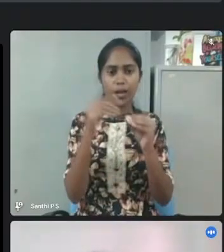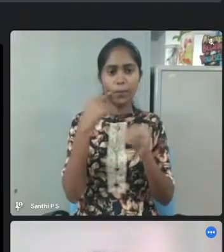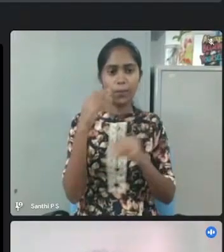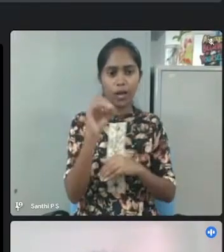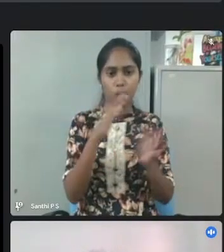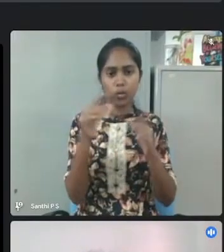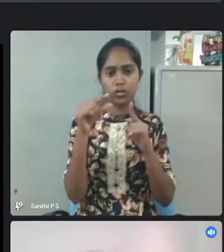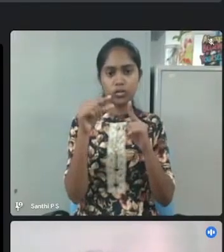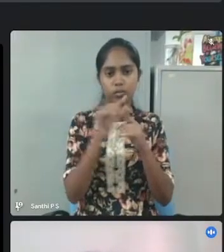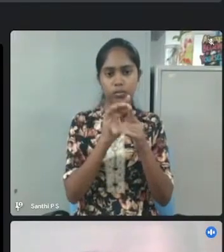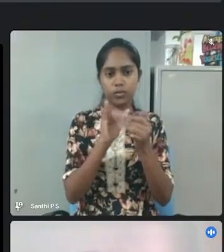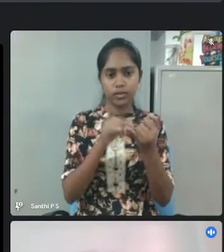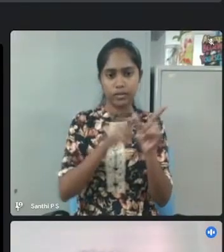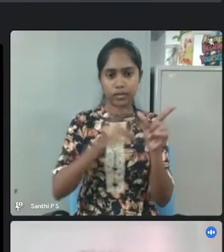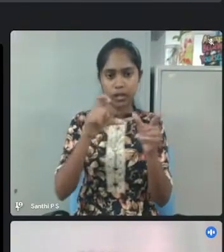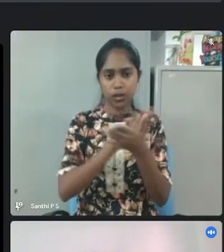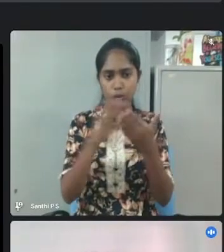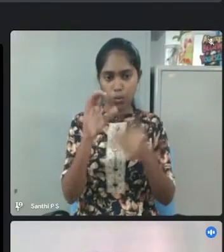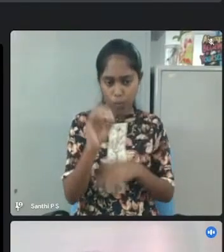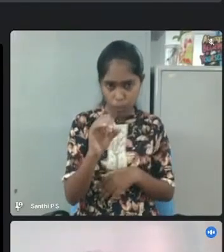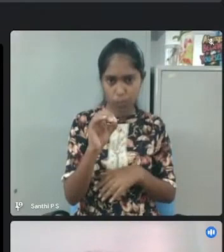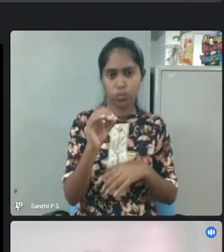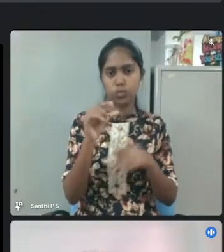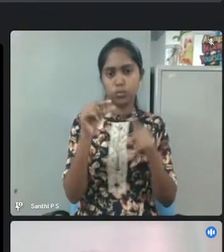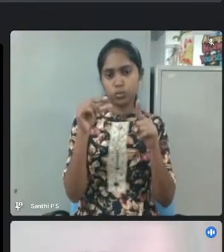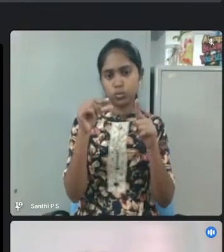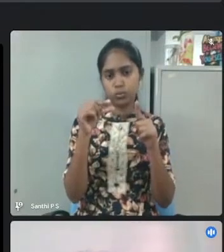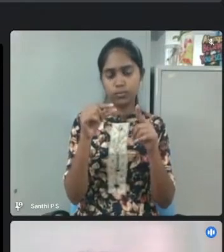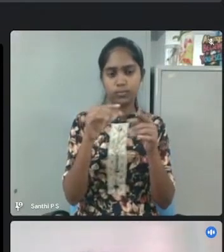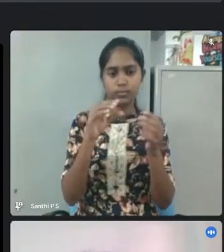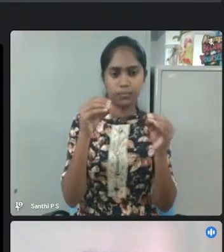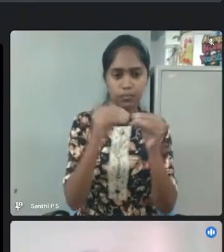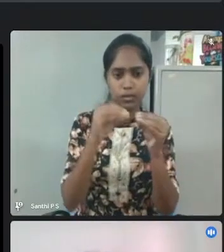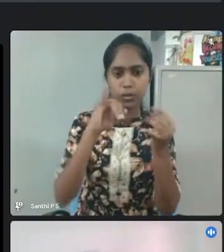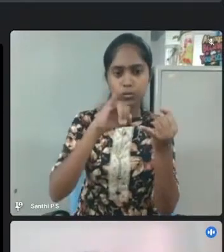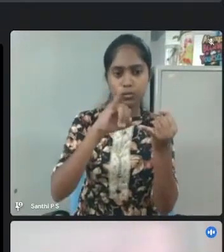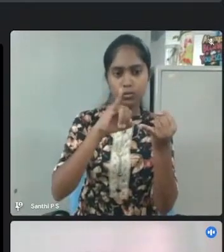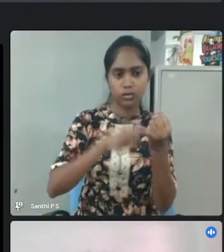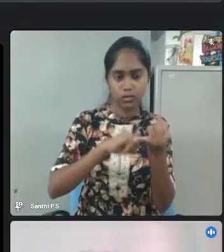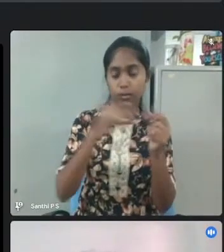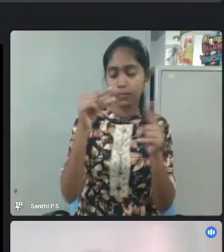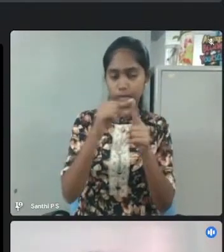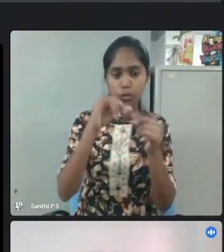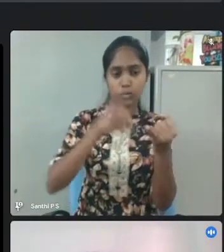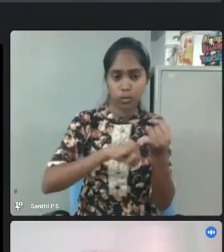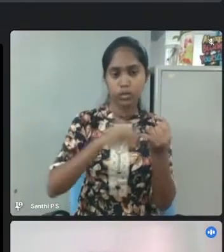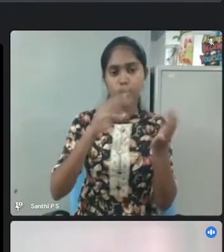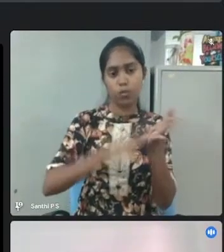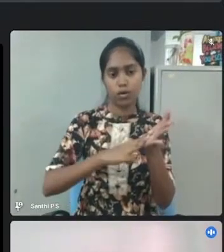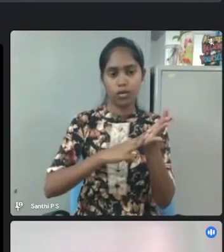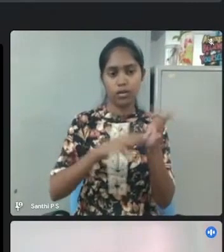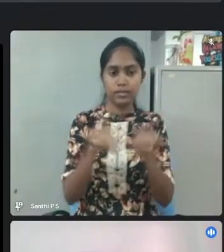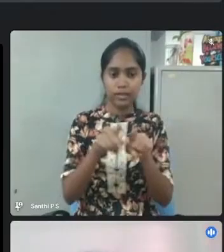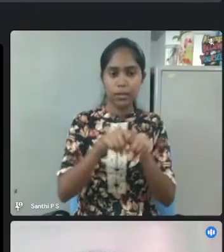അല്ലെങ്കിൽ ശാരീരിക സാമൂഹിക ഒരു മോഡലായിട്ട് മാനസിക സാമൂഹിക മോഡലായിട്ട്